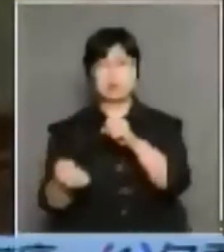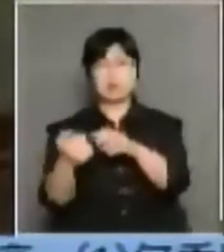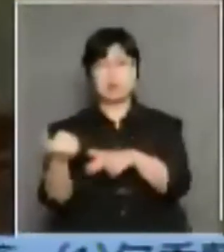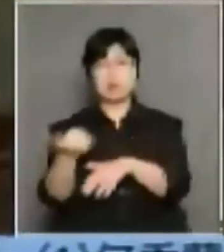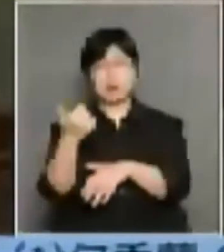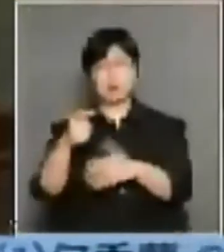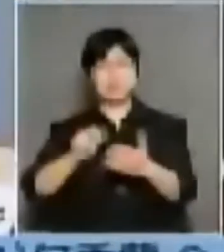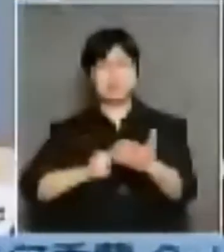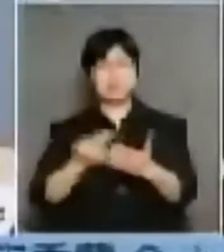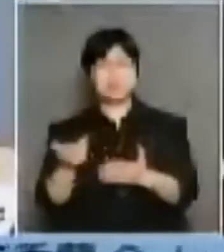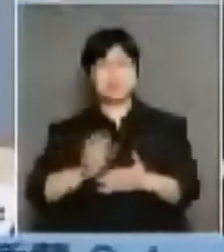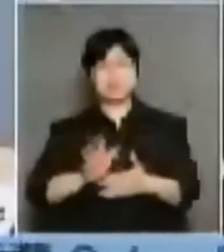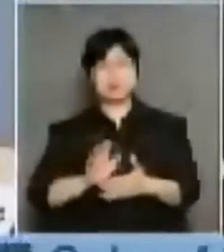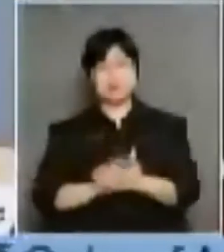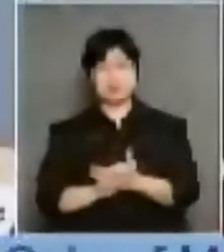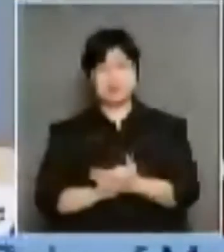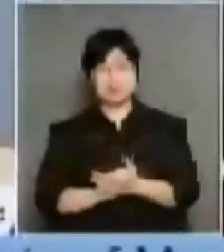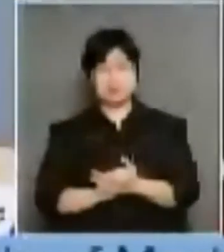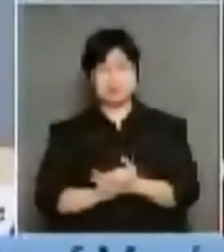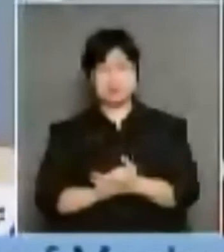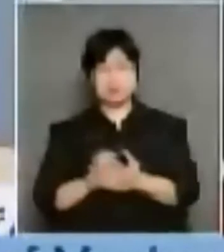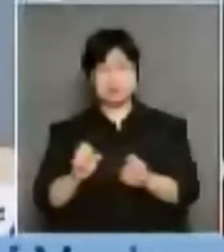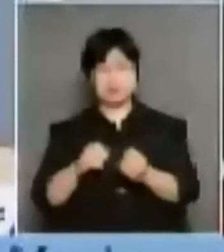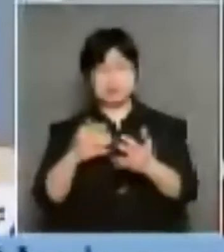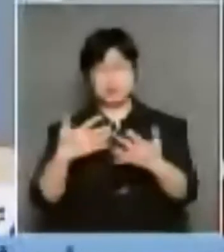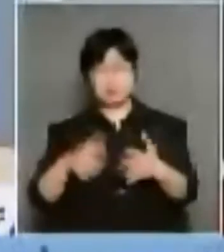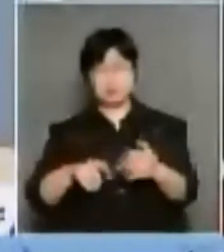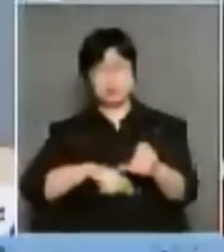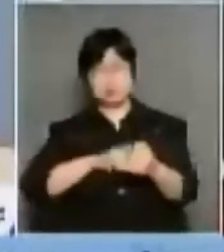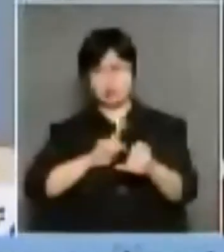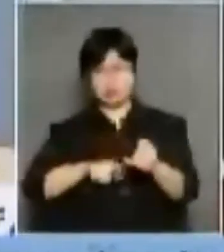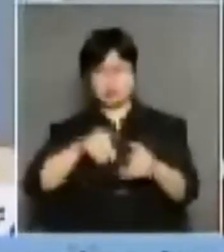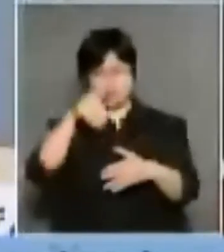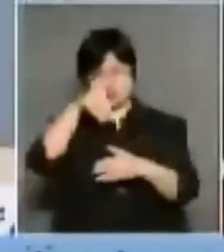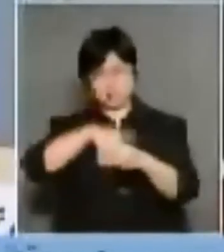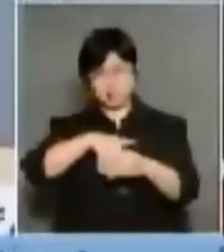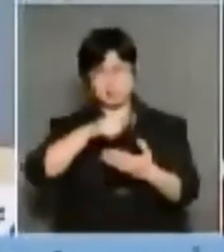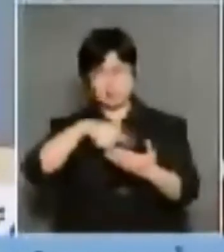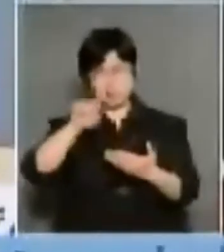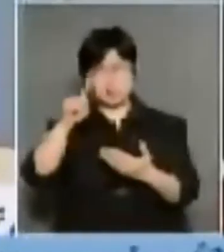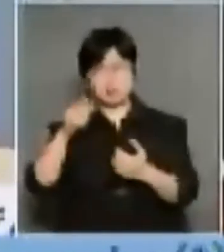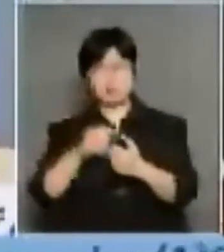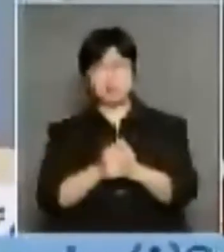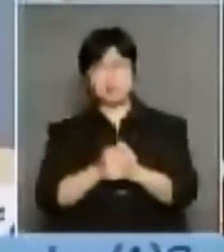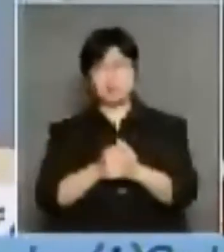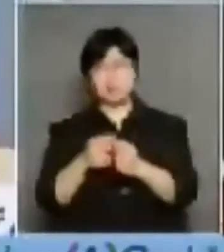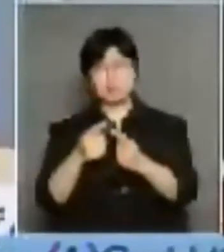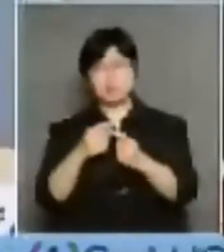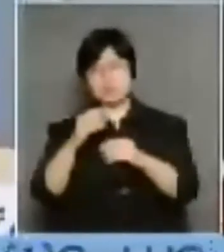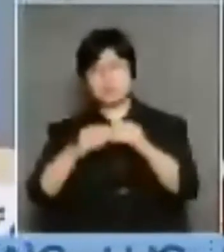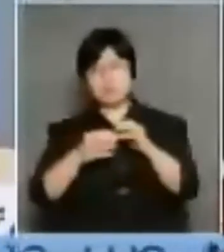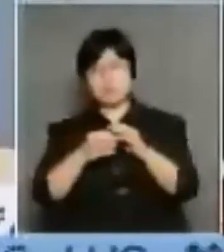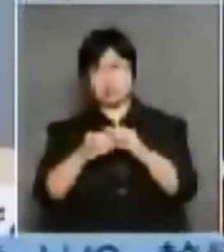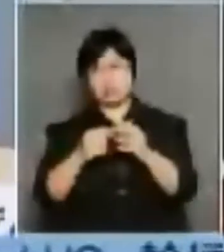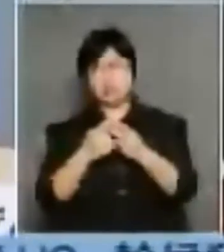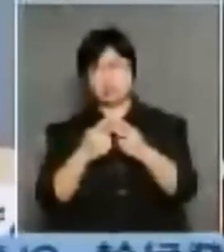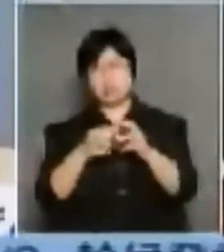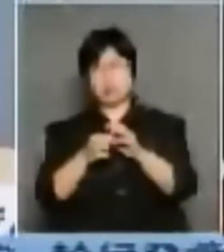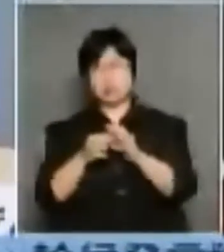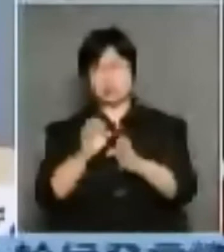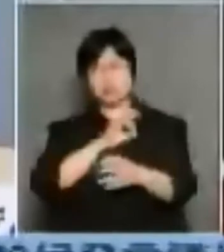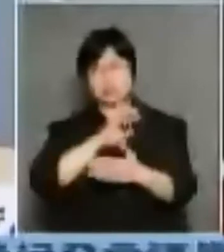改革，談好了一個結果，第二天投票通過的，民建聯和工聯會都投票通過的，